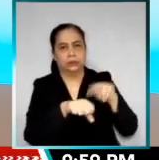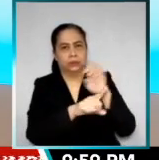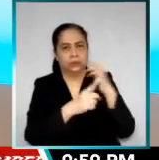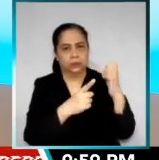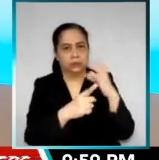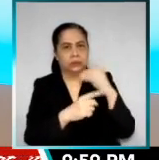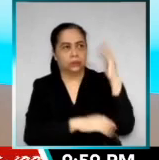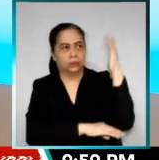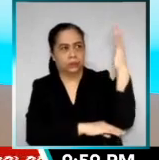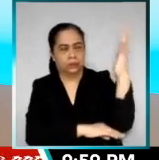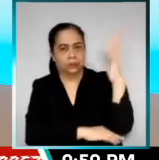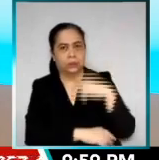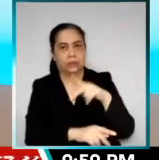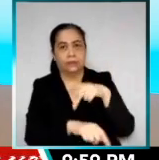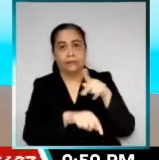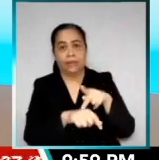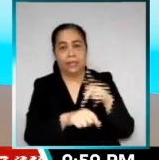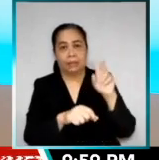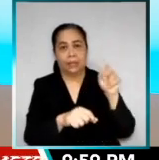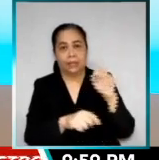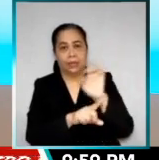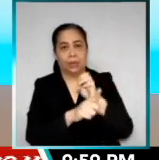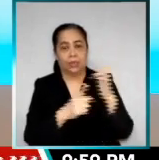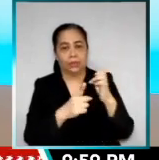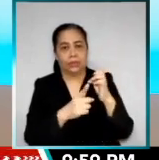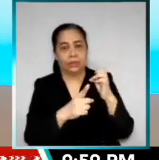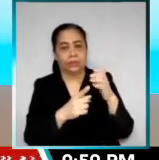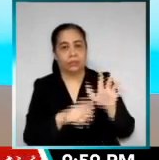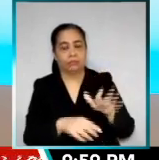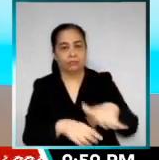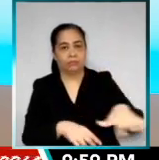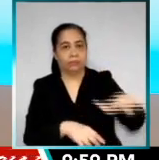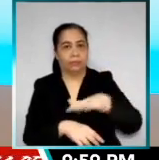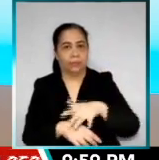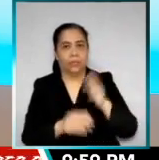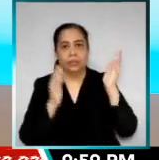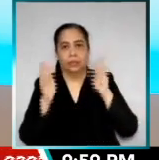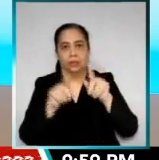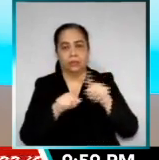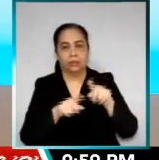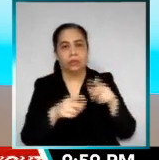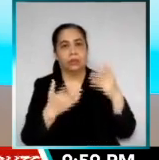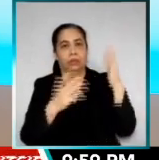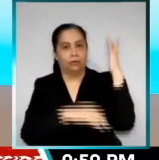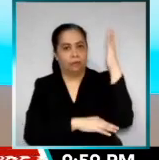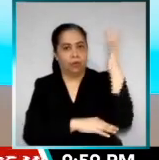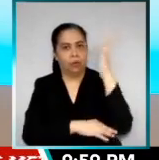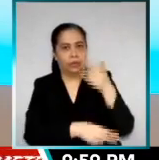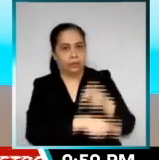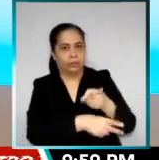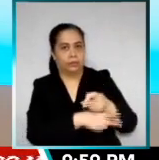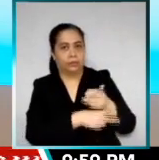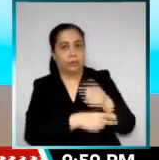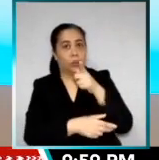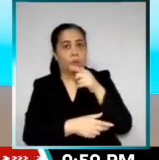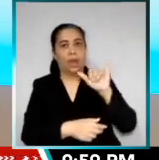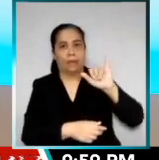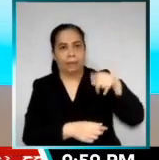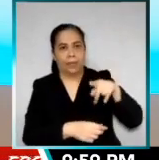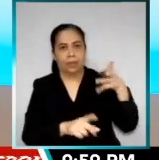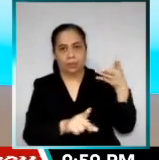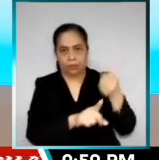tinaguriang Philippines' last ecological frontier, nagsisilbi na ring forest ranger ang ilang indigenous people na naapektuhan din ng